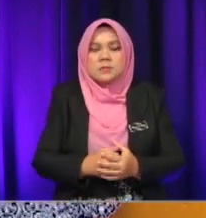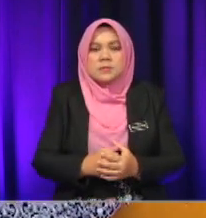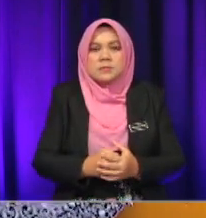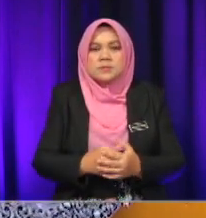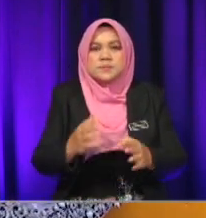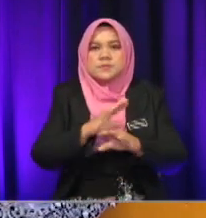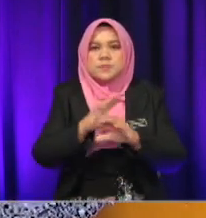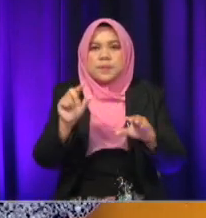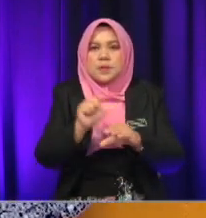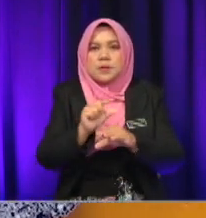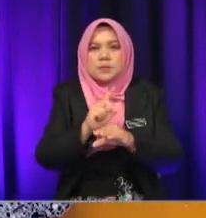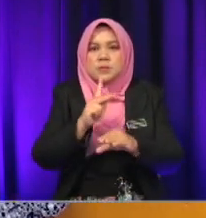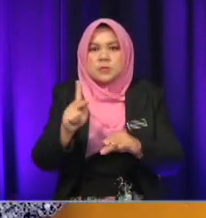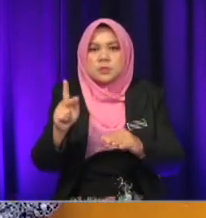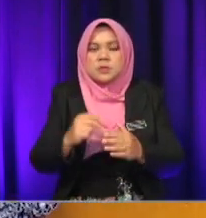tidak menggunakan